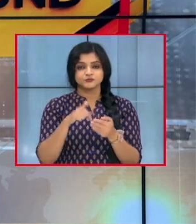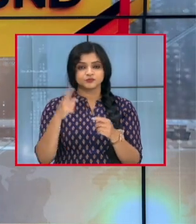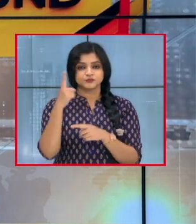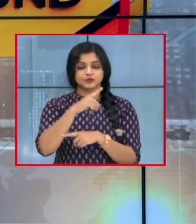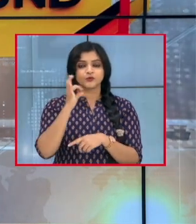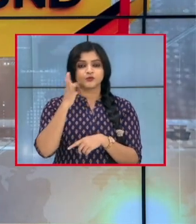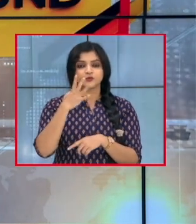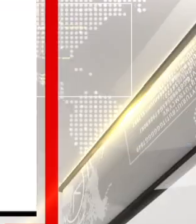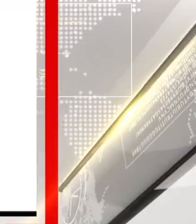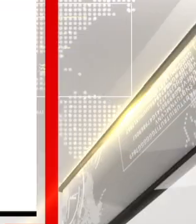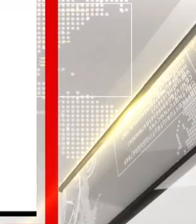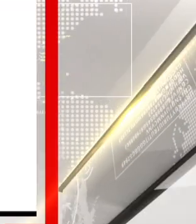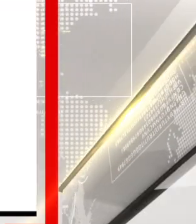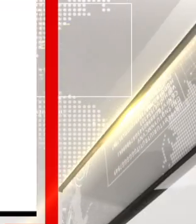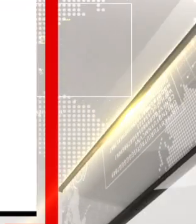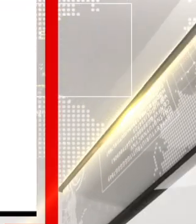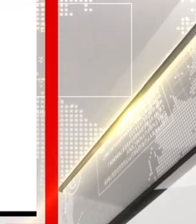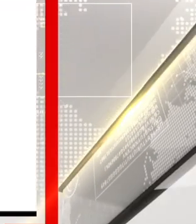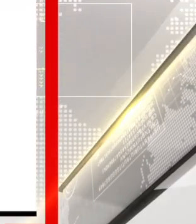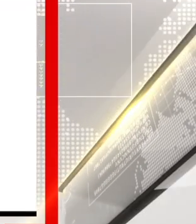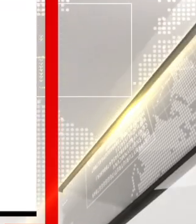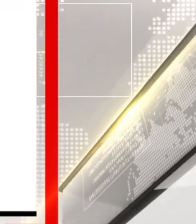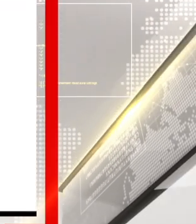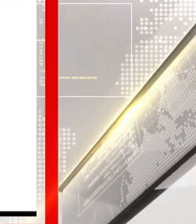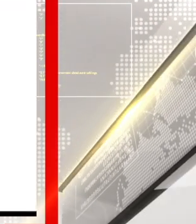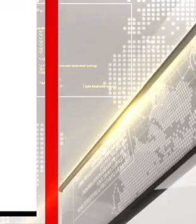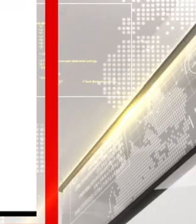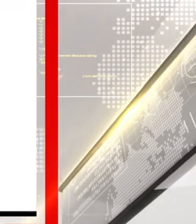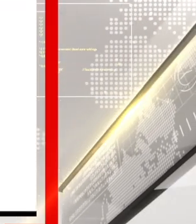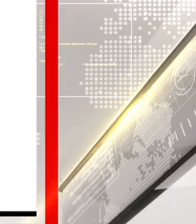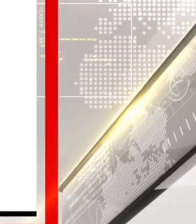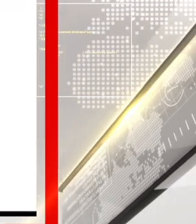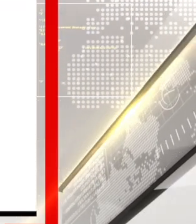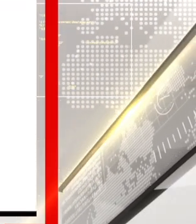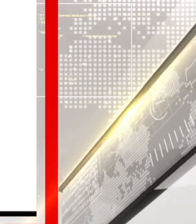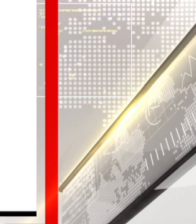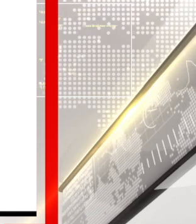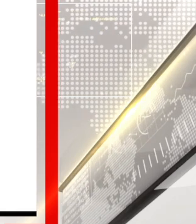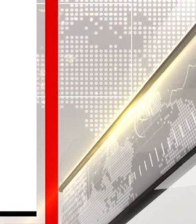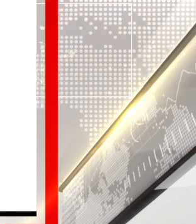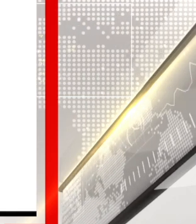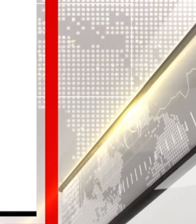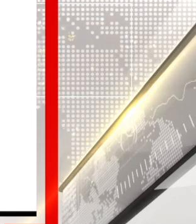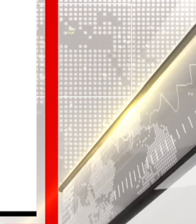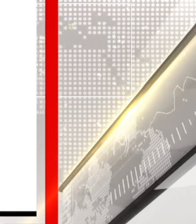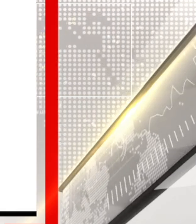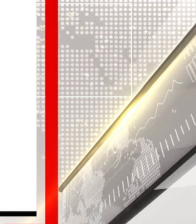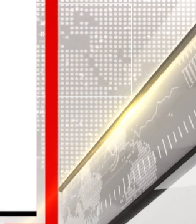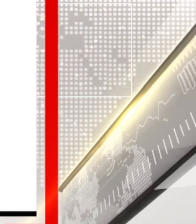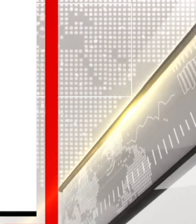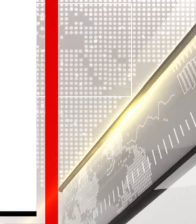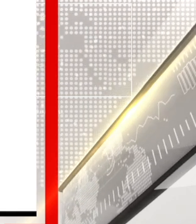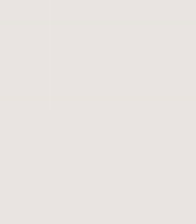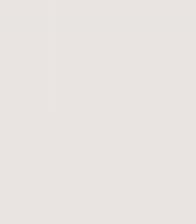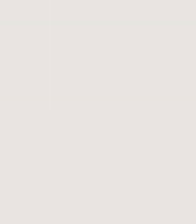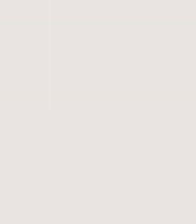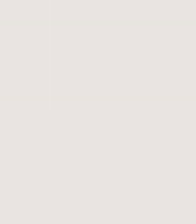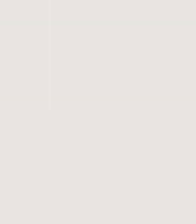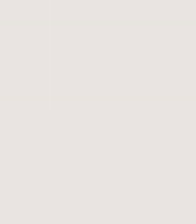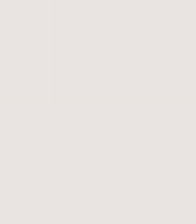ഇന്നത്തെ സ്വർണ്ണവില. ഇന്നത്തെ സ്വർണ്ണനിരക്ക് സമർപ്പിക്കുന്നത് സംഗീത ജ്വല്ലറി, രാജാജി റോഡ് ആൻഡ് ഇടപ്പള്ളി.